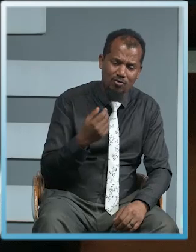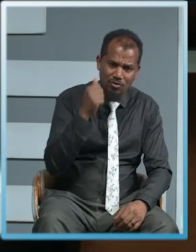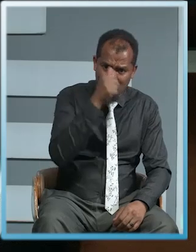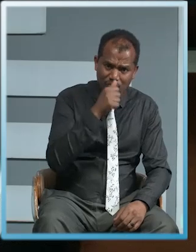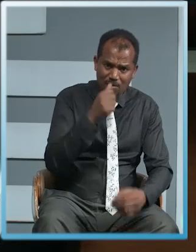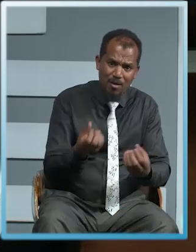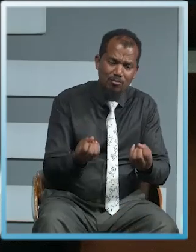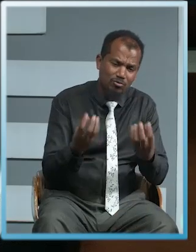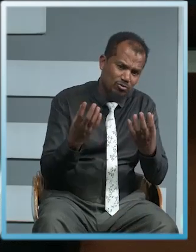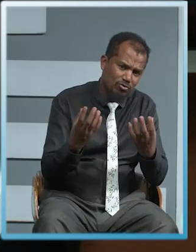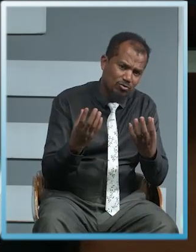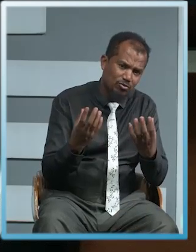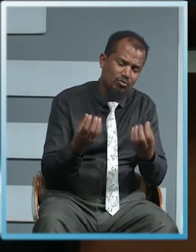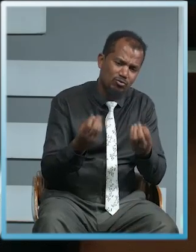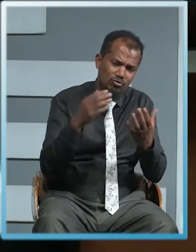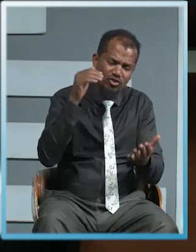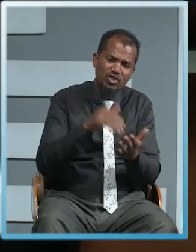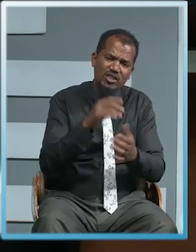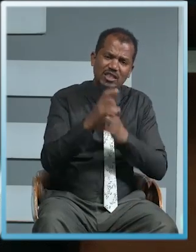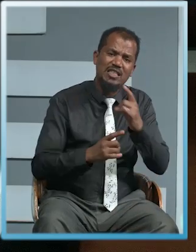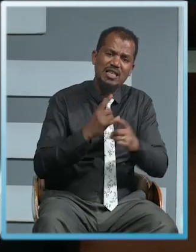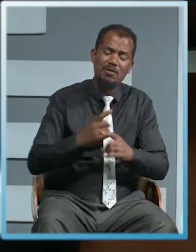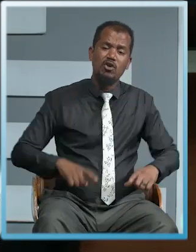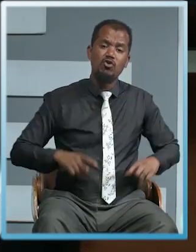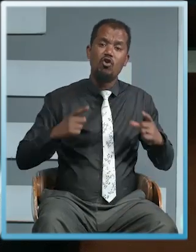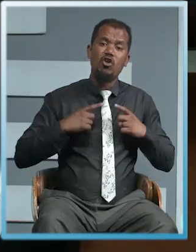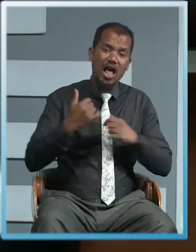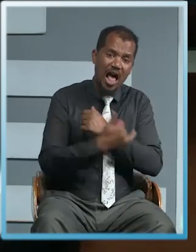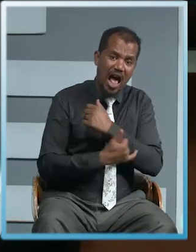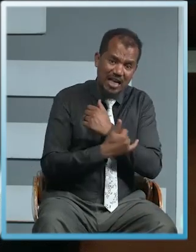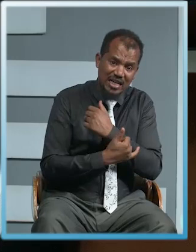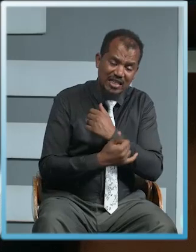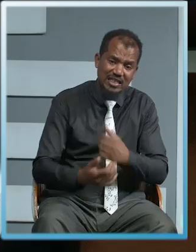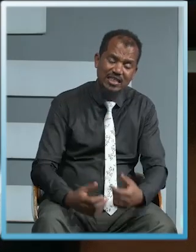بزو بزو شي زمن دنورا غير